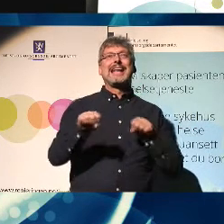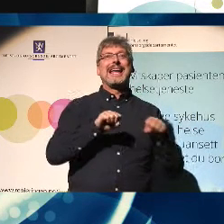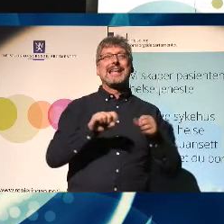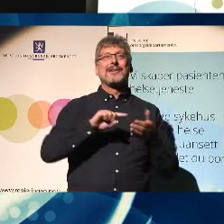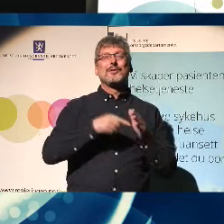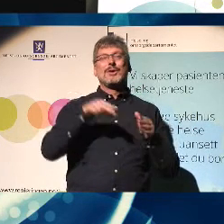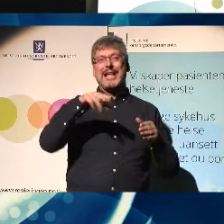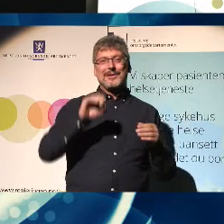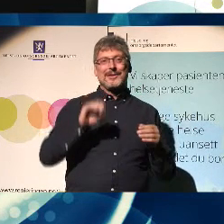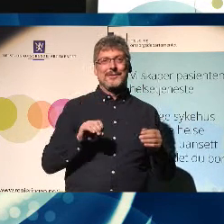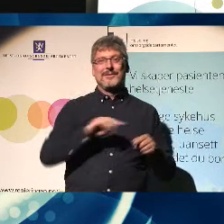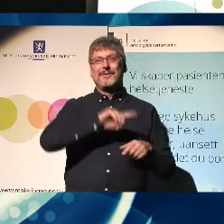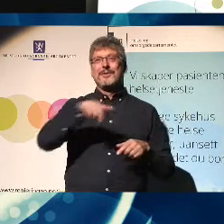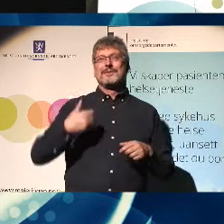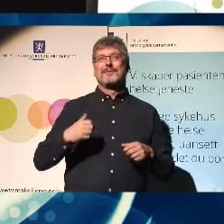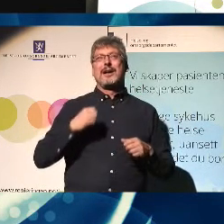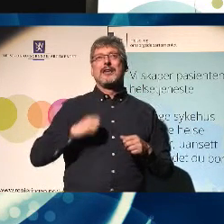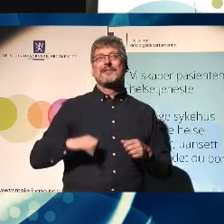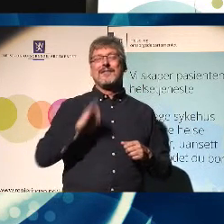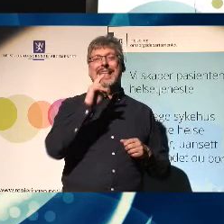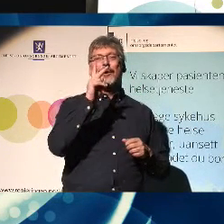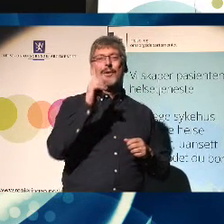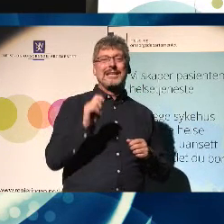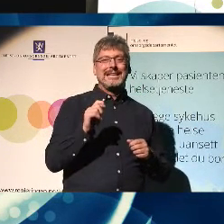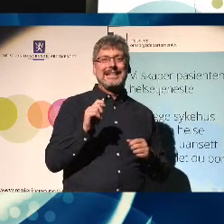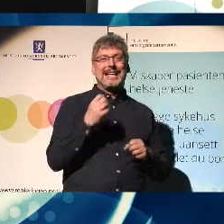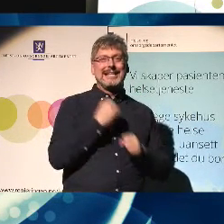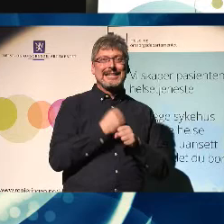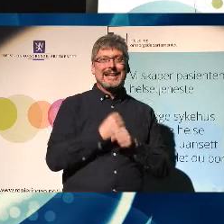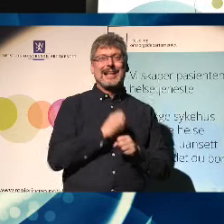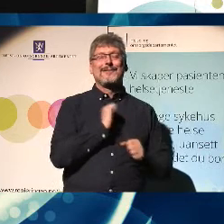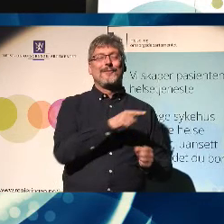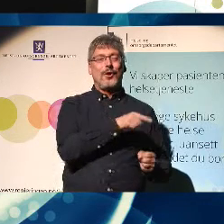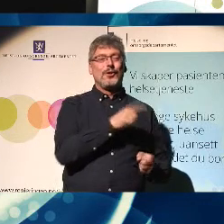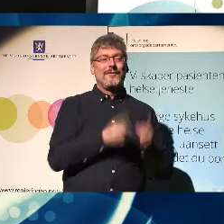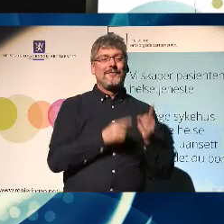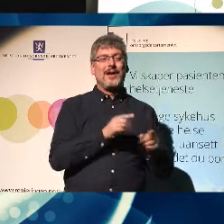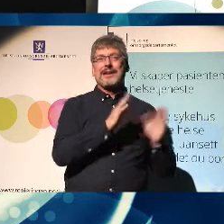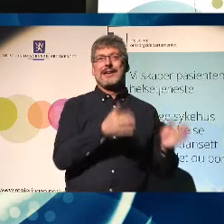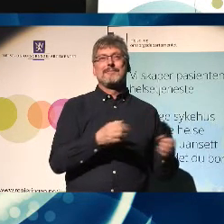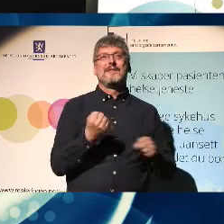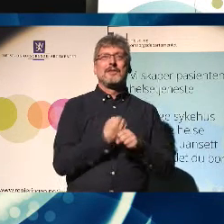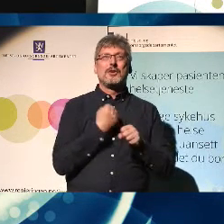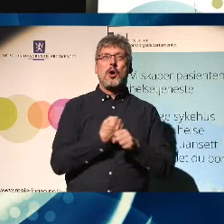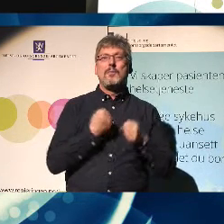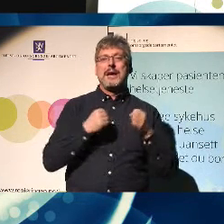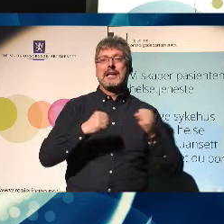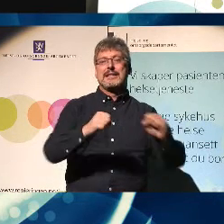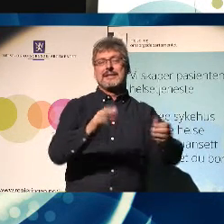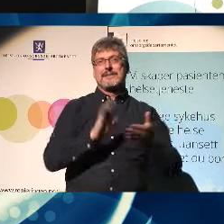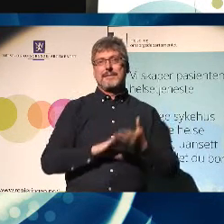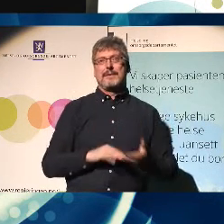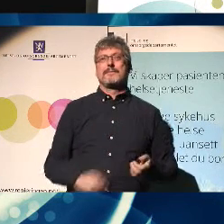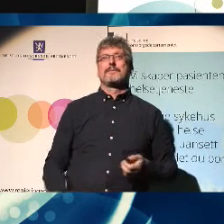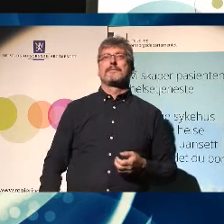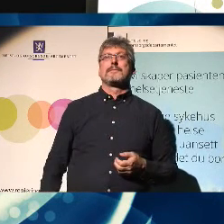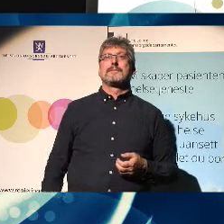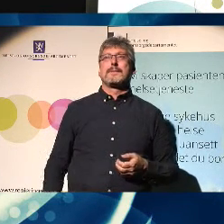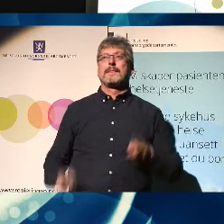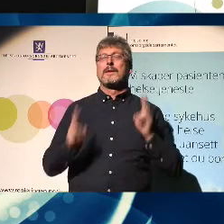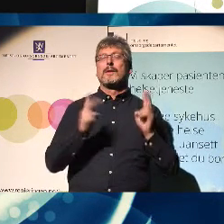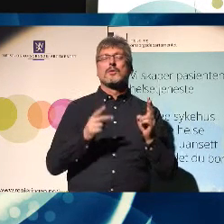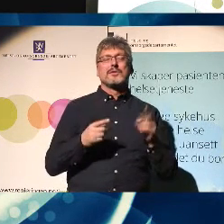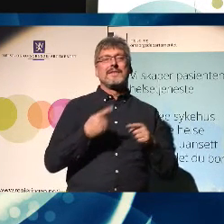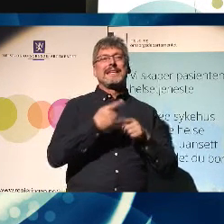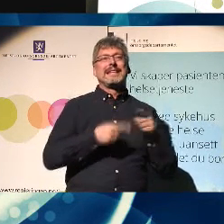oss som har ansvar for en del av IKT-sikkerheten for valgdirektoratet, men vi jobber intensivt med det. Og så deler vi rom